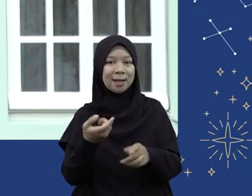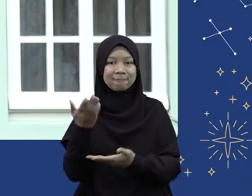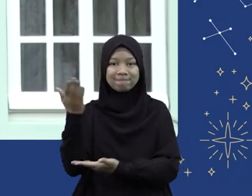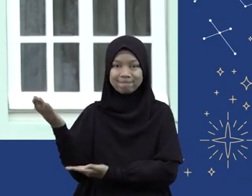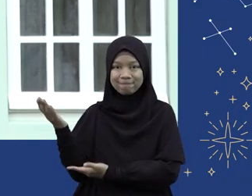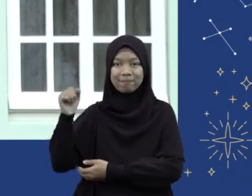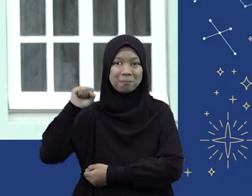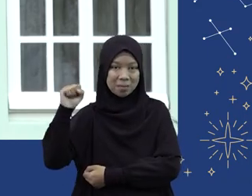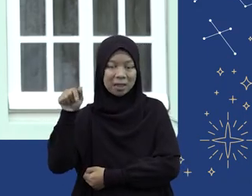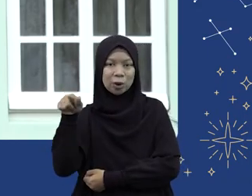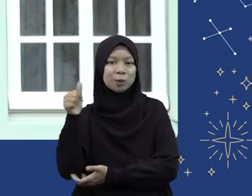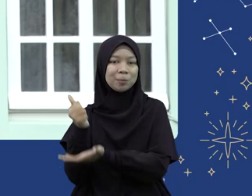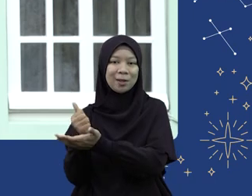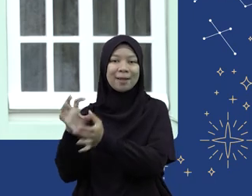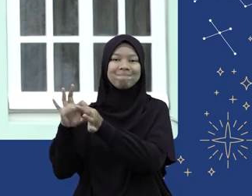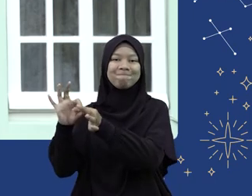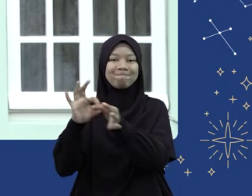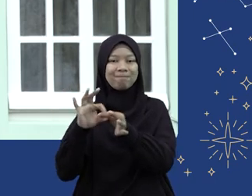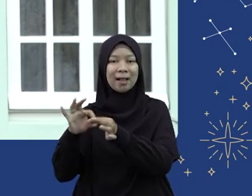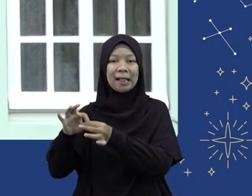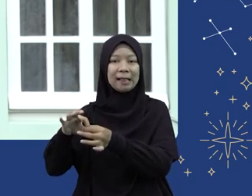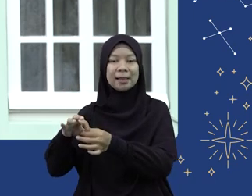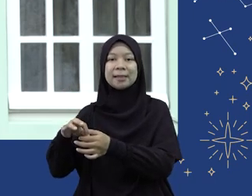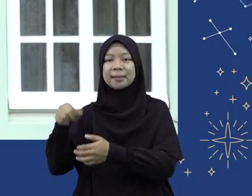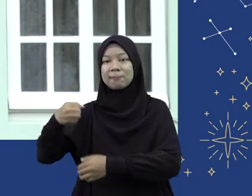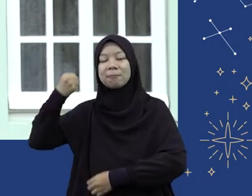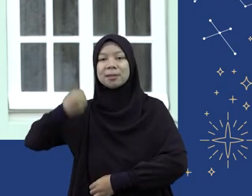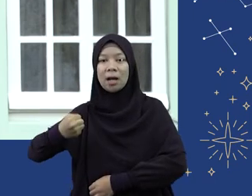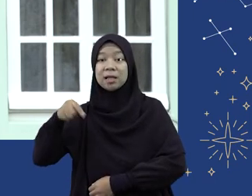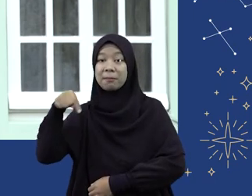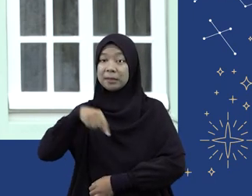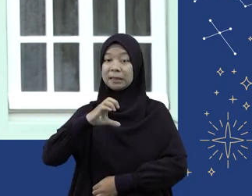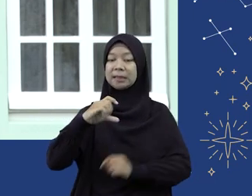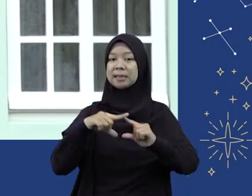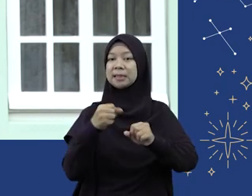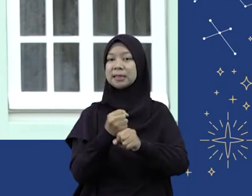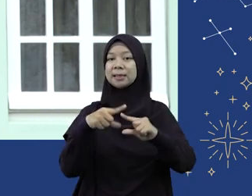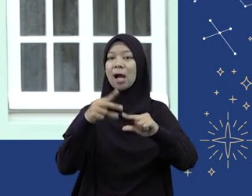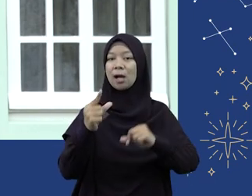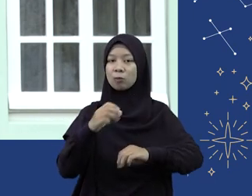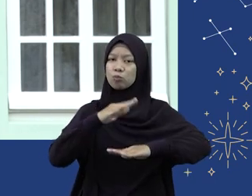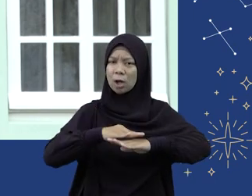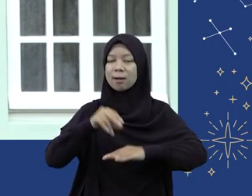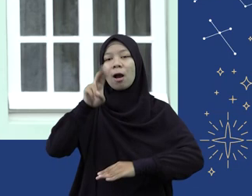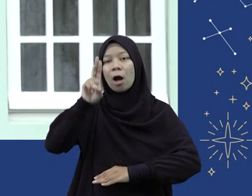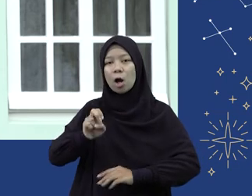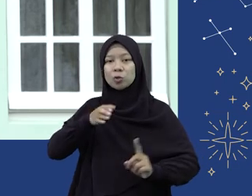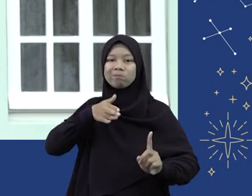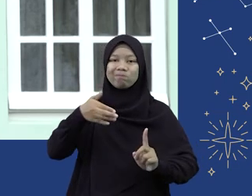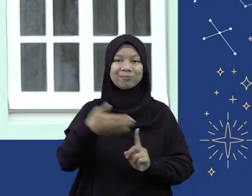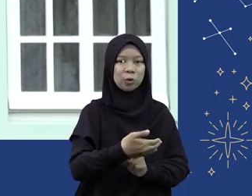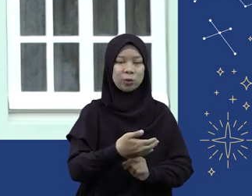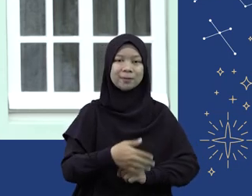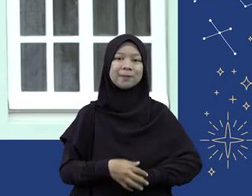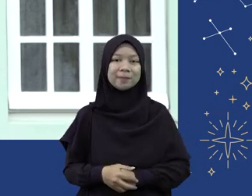sana adalah Mitra kami yang menjaga ini dari karena ini cagar budaya yang harus dilindungi secara fisiknya juga